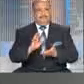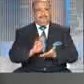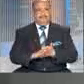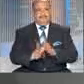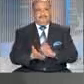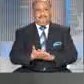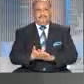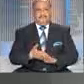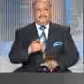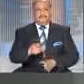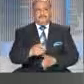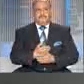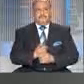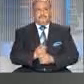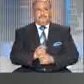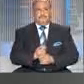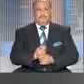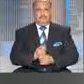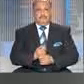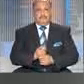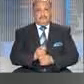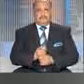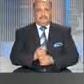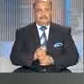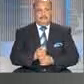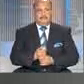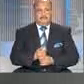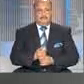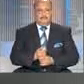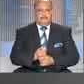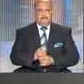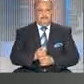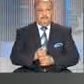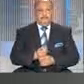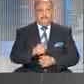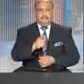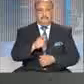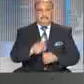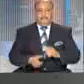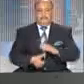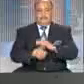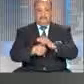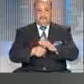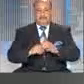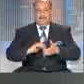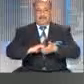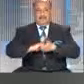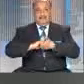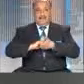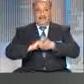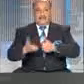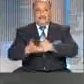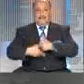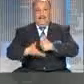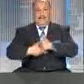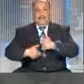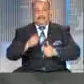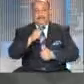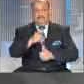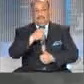ظهرت اللي كونها معناها بالكشف كونها سمونس غير سليمة، وبالتالي نحمل مسؤولية كاملة للمورد